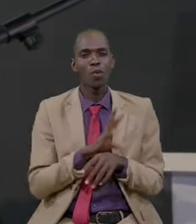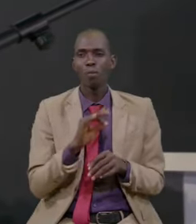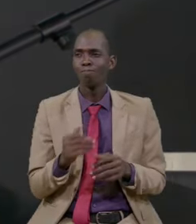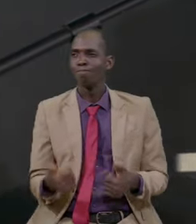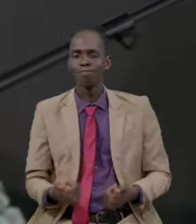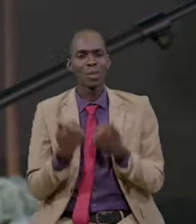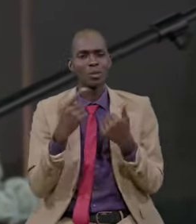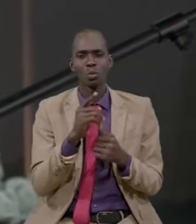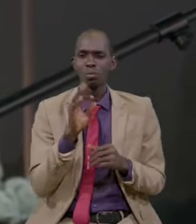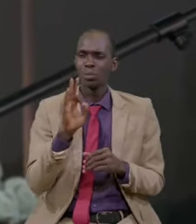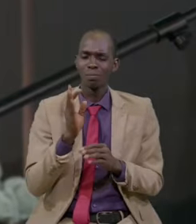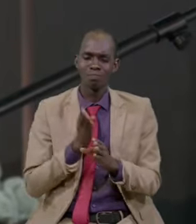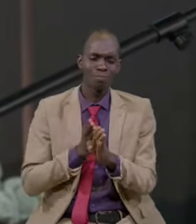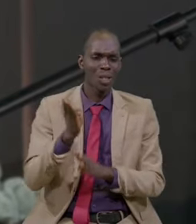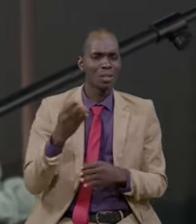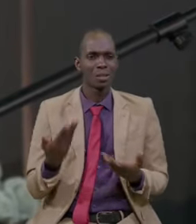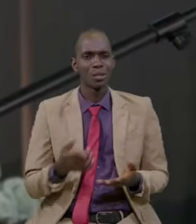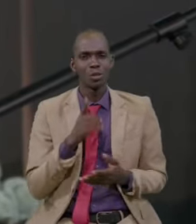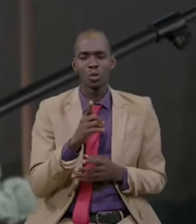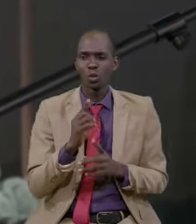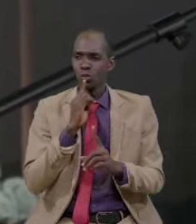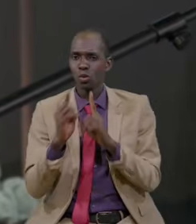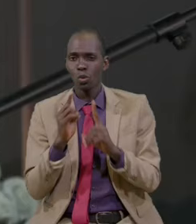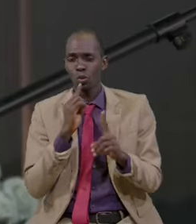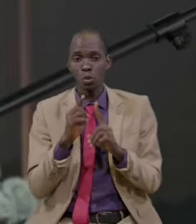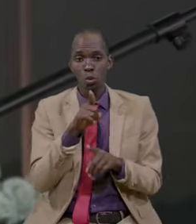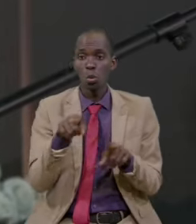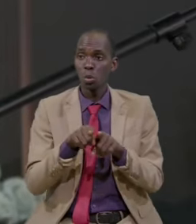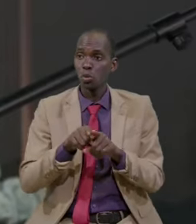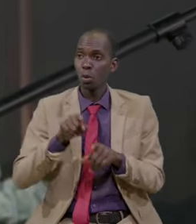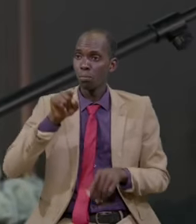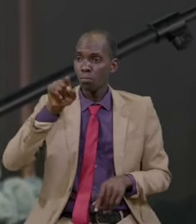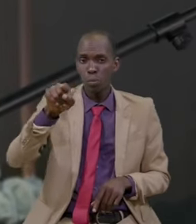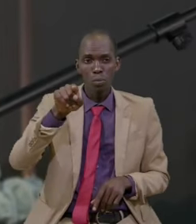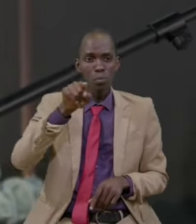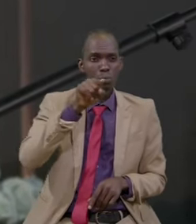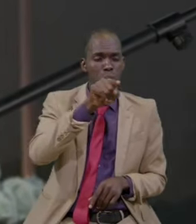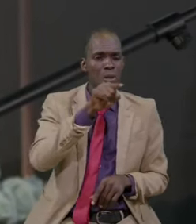directs. Tu mentionnes. Et ils doivent même les gens.